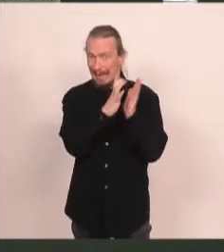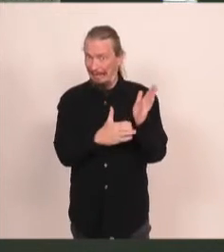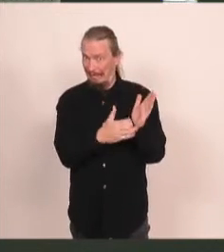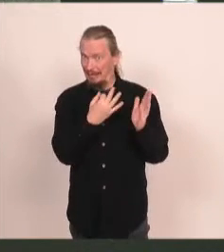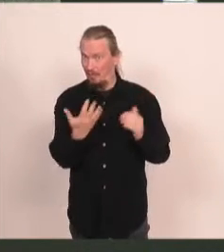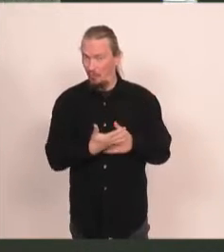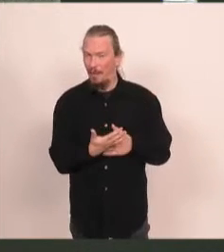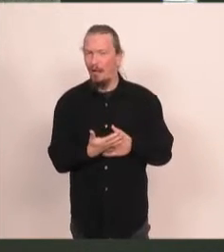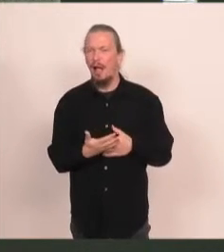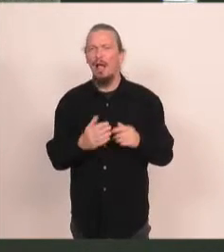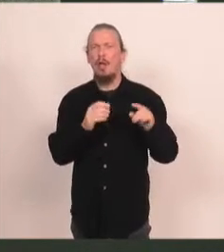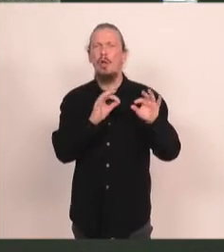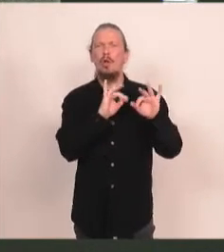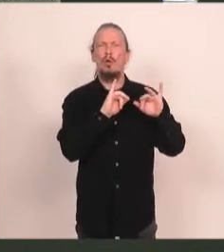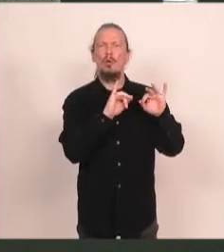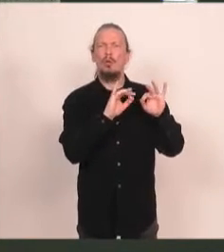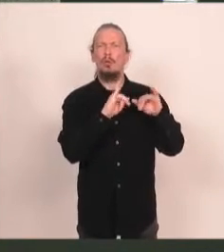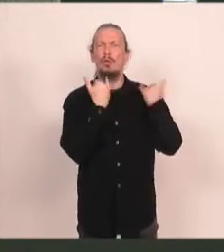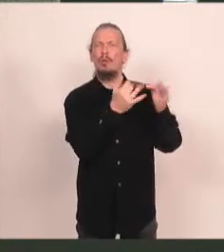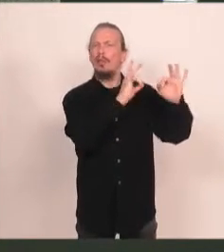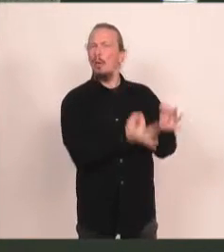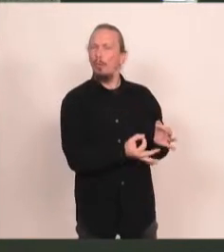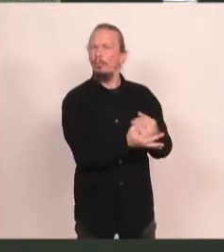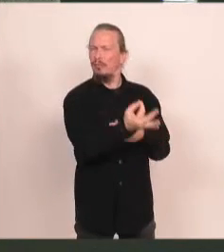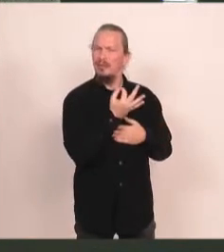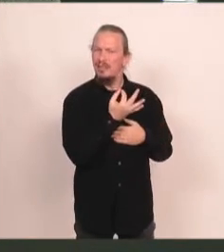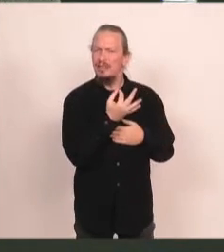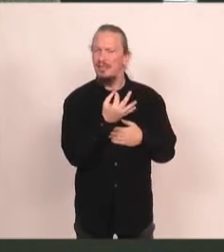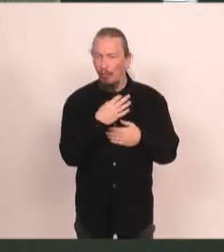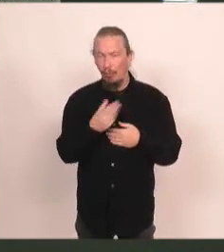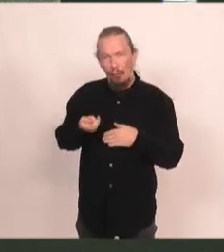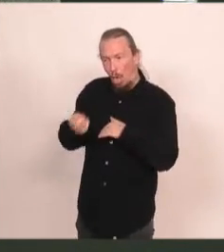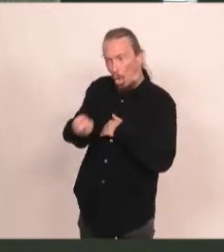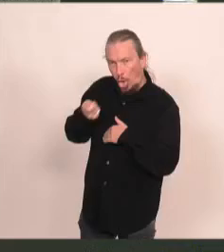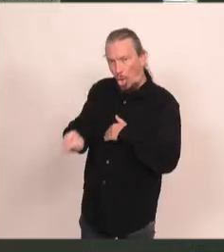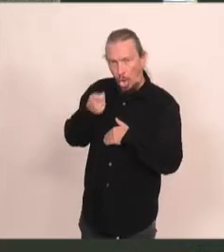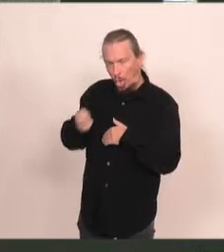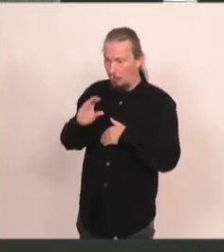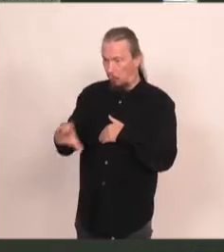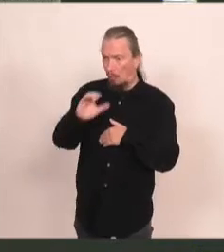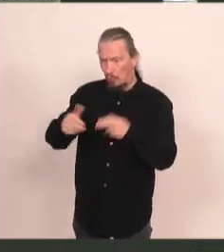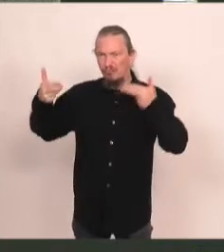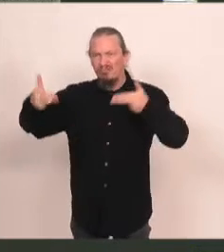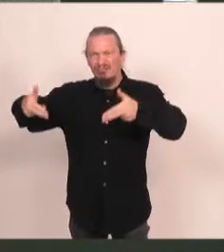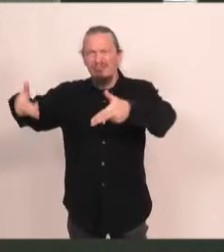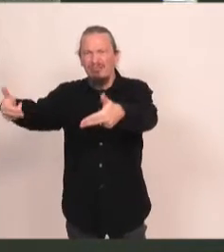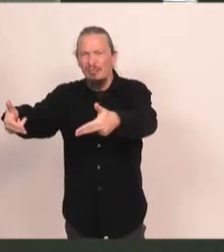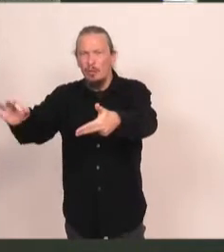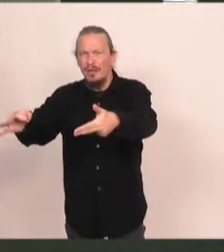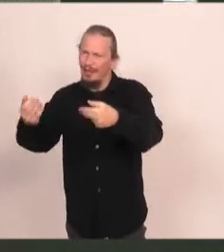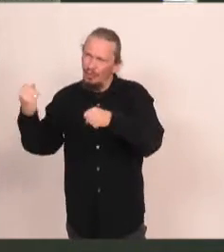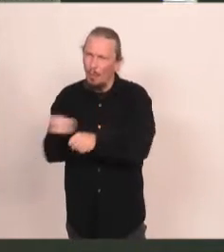précise ainsi que la Cour des comptes s'interroge aussi sur l'utilité de continuer à flécher les subventions sur la vidéosurveillance quand d'autres secteurs pourraient